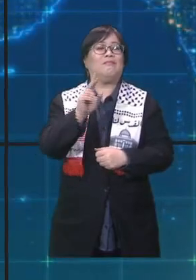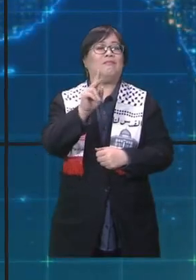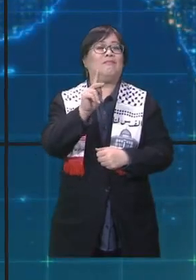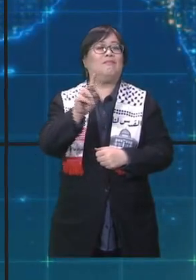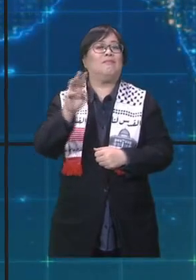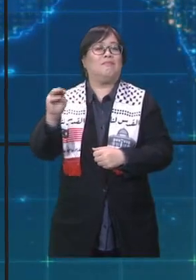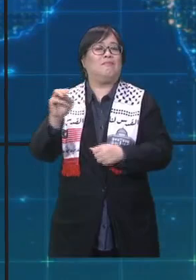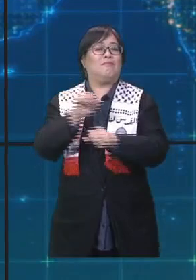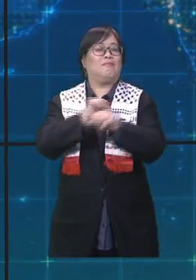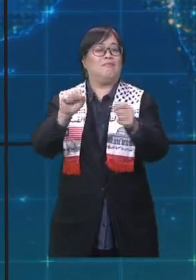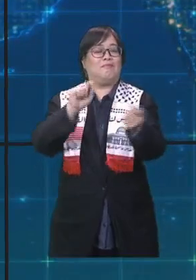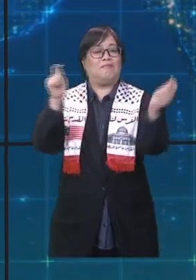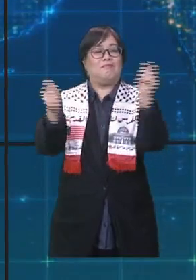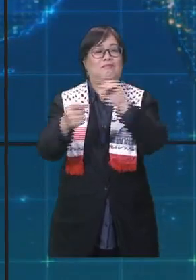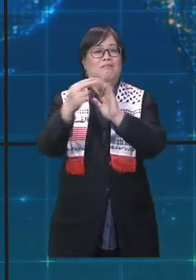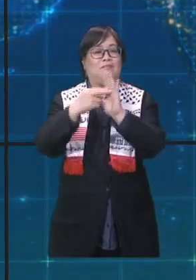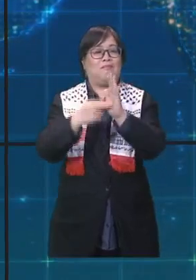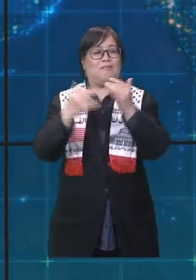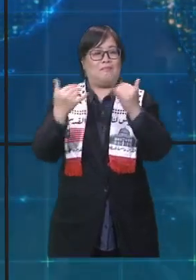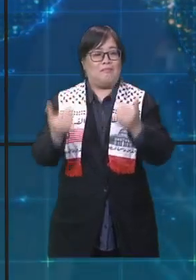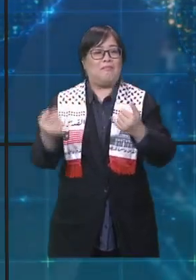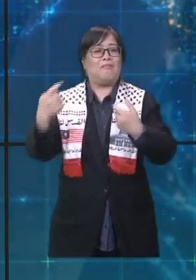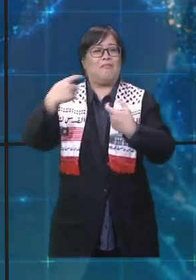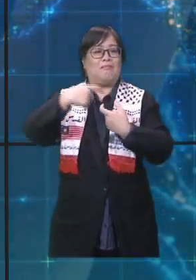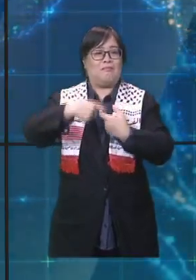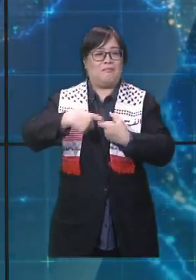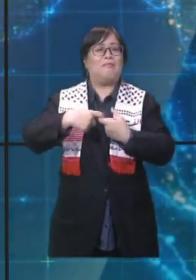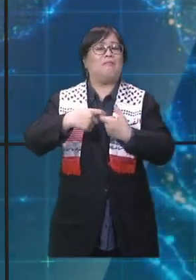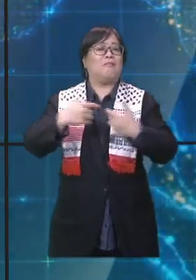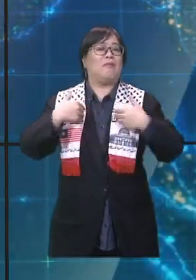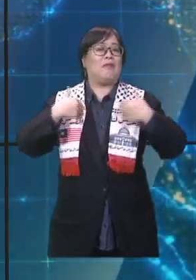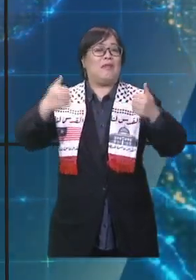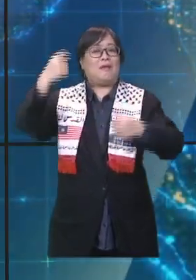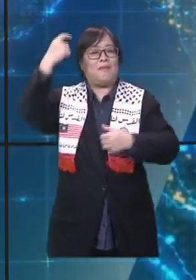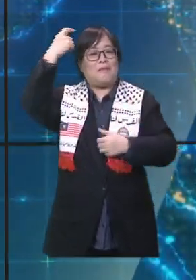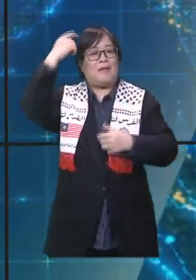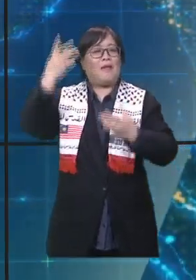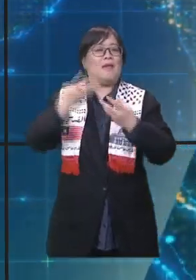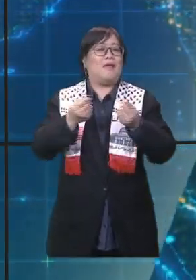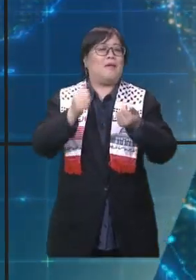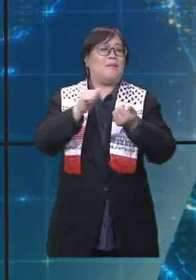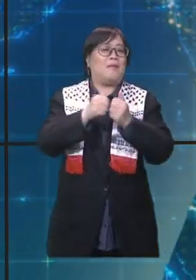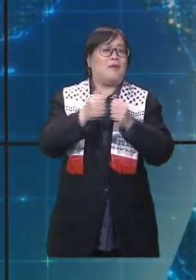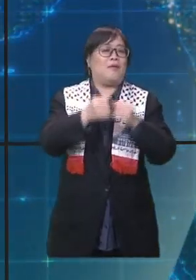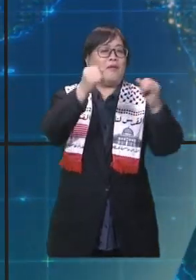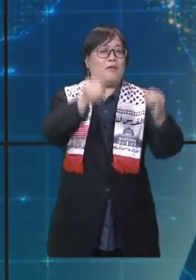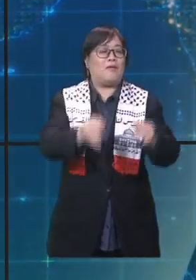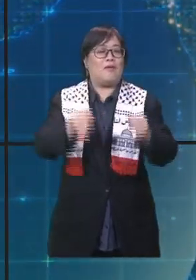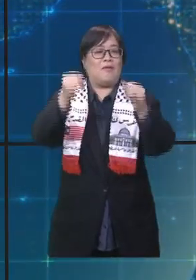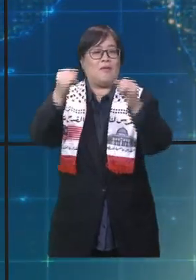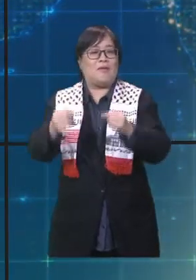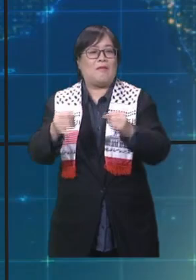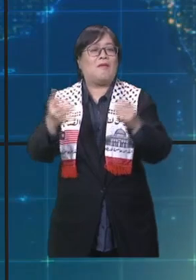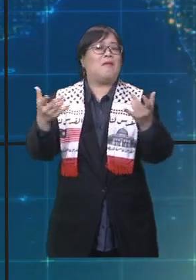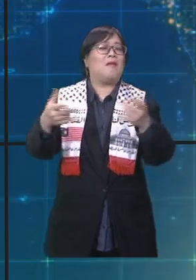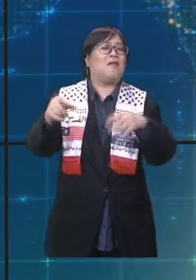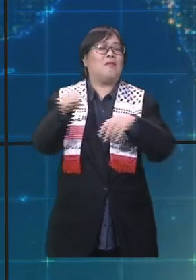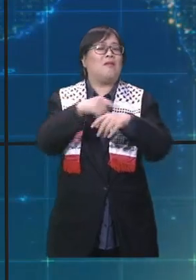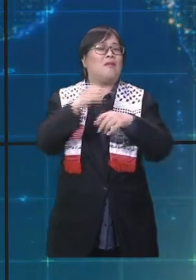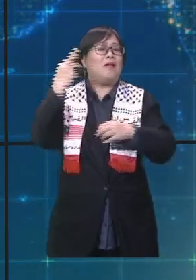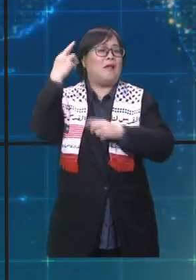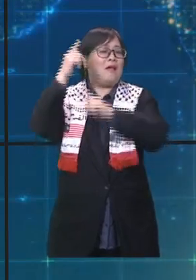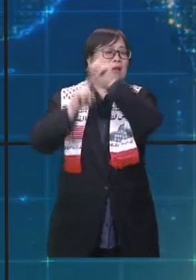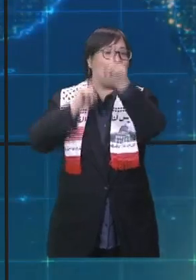Kementerian kesihatan sedia meminda undang-undang berkaitan kesihatan mental bagi menangani individu tidak sioman